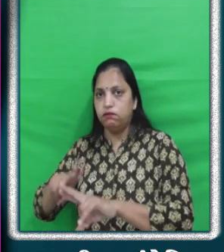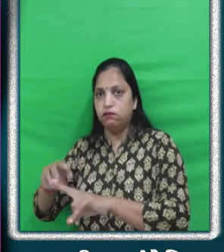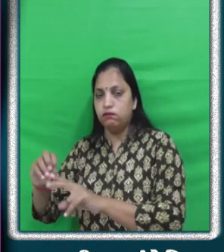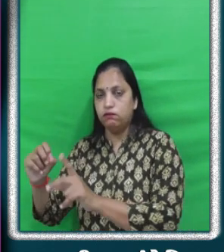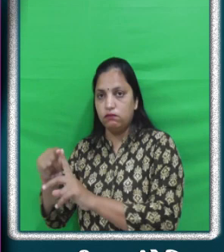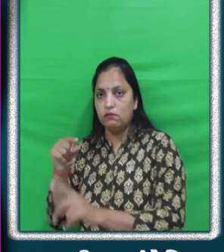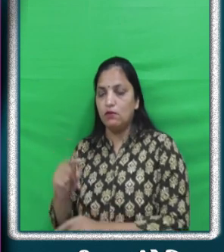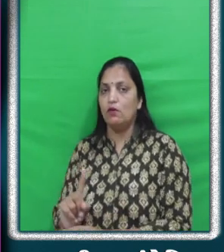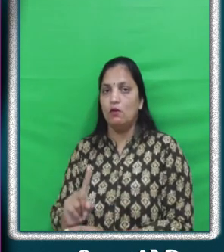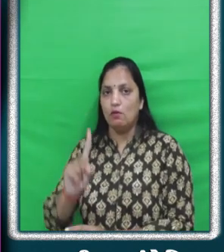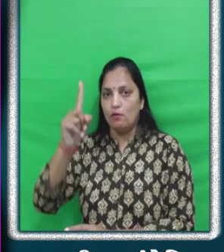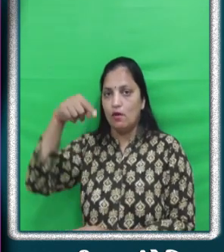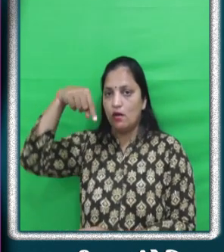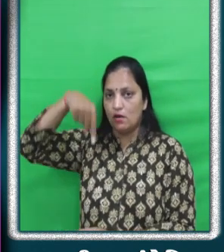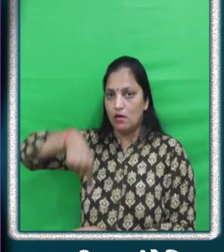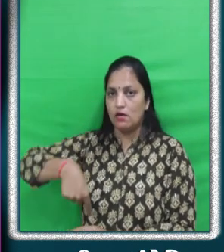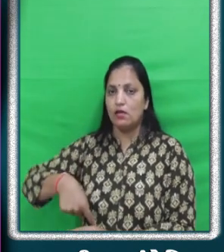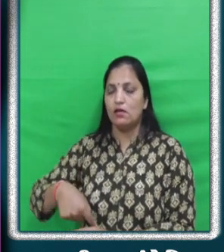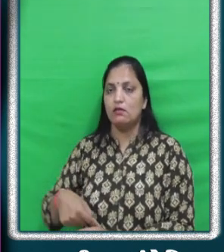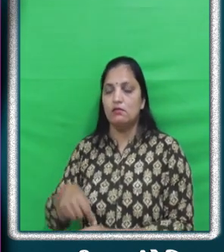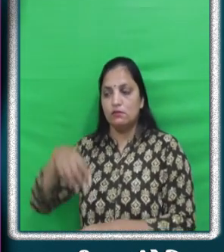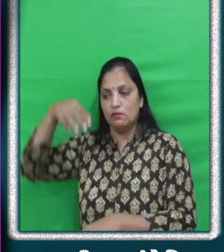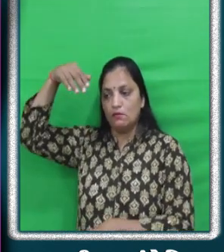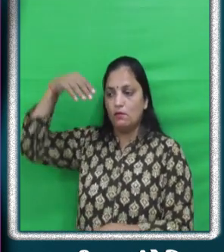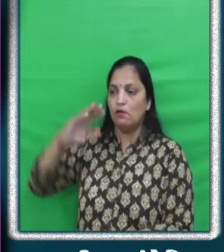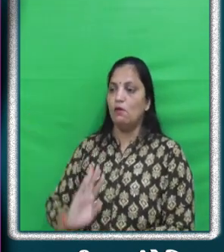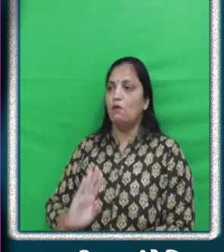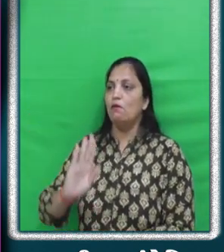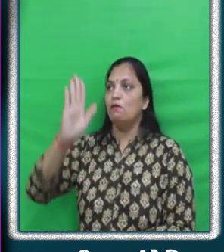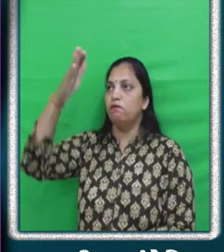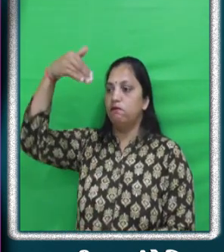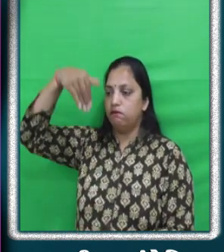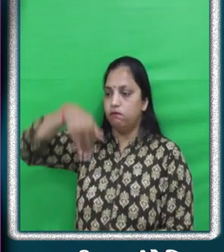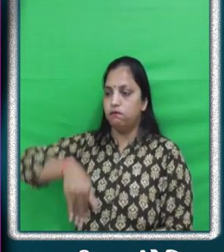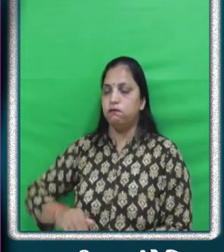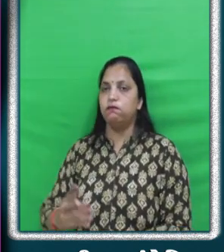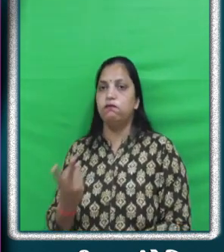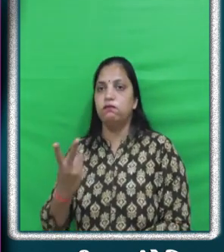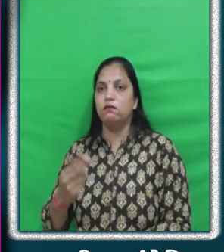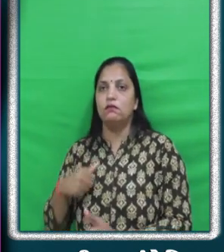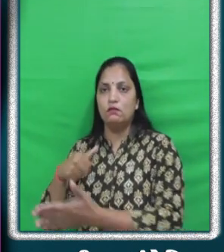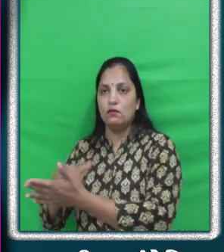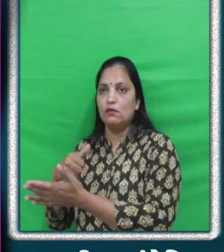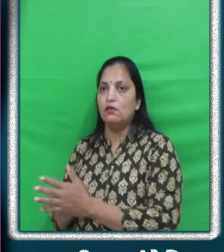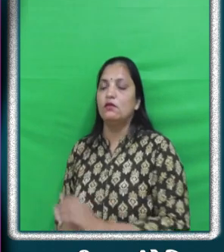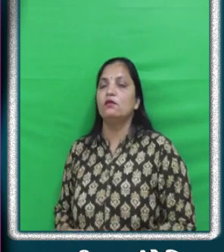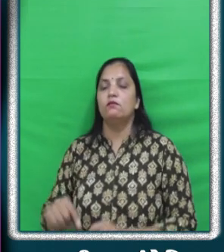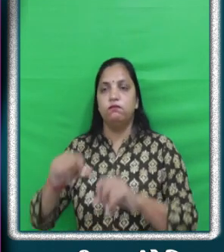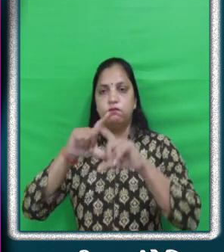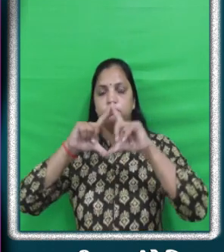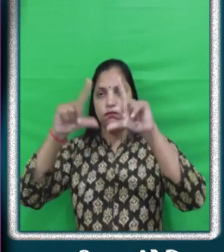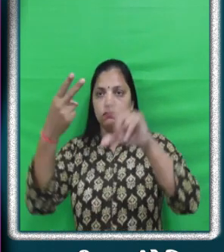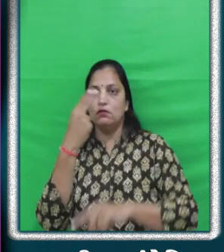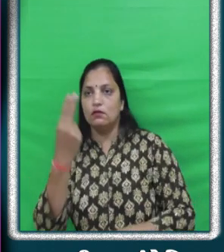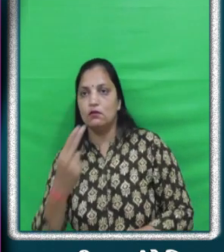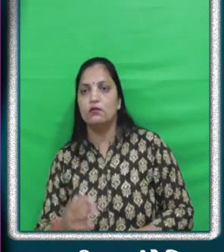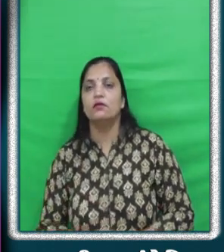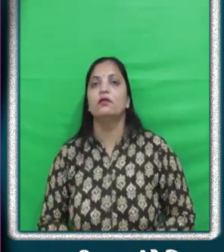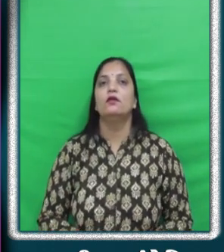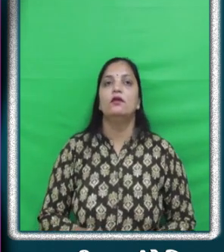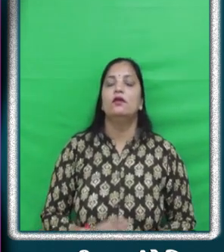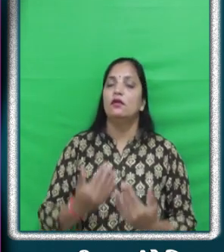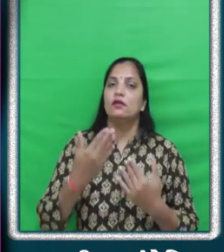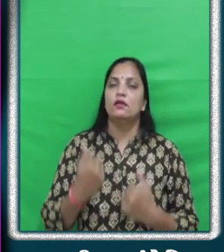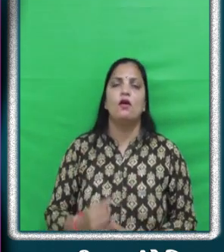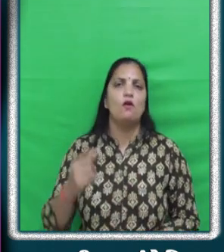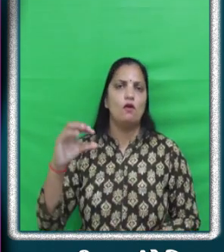નીચે તથા ઉપર બંને તરફ વહન થાય છે. અહીં તમે જોઈ શકો છો જલવાહક અને અન્નવાહકની જે આકૃતિ આપી છે